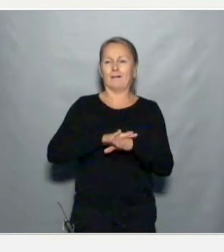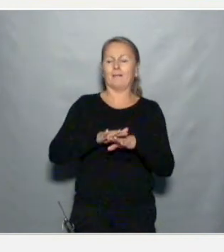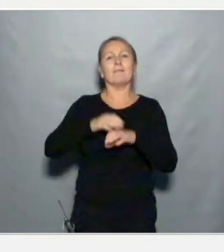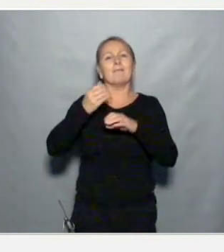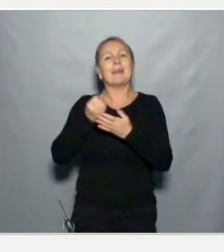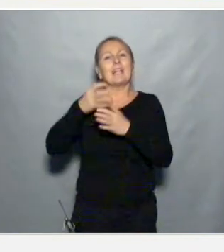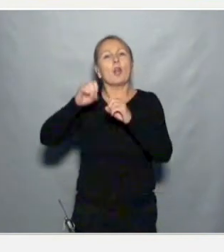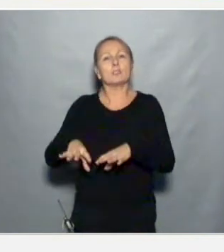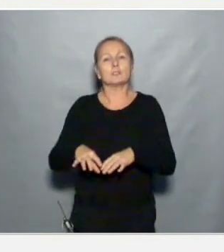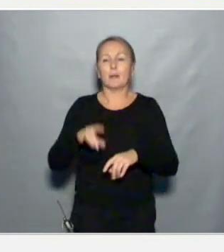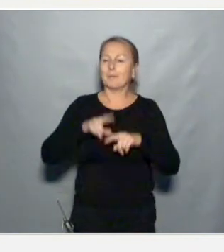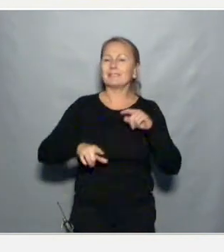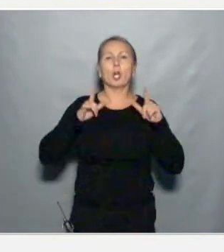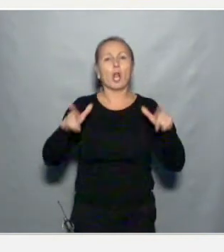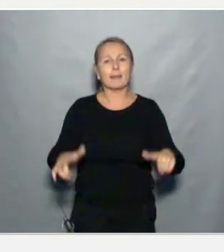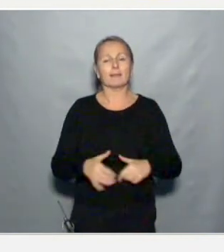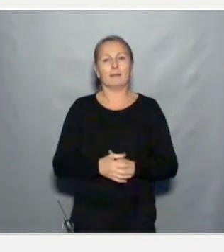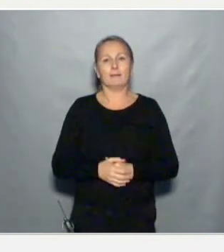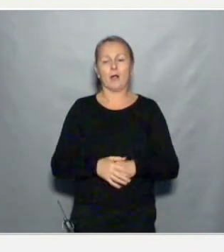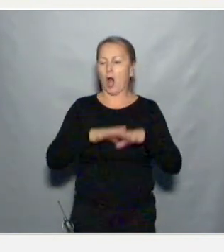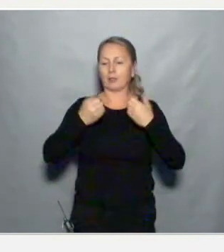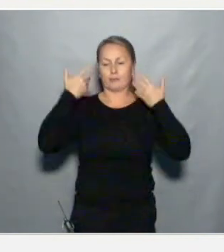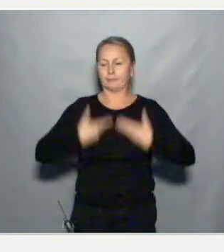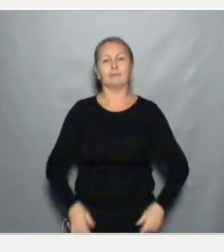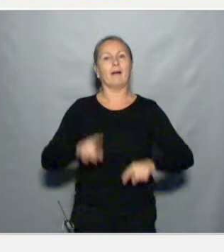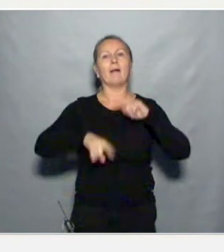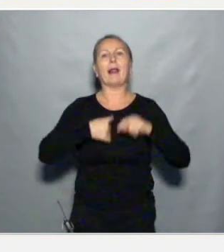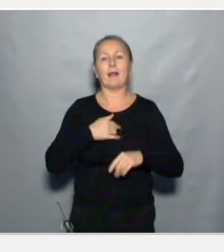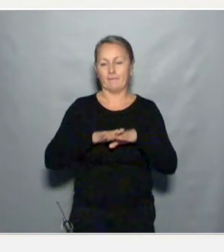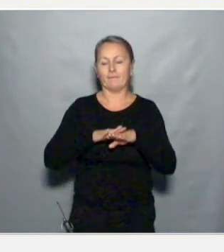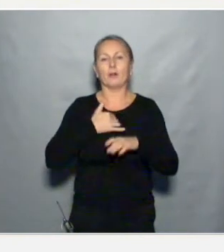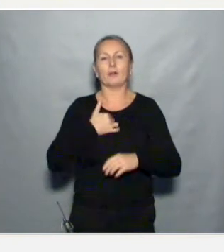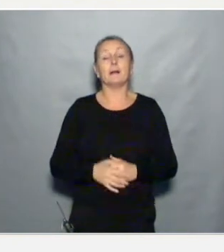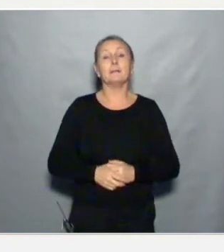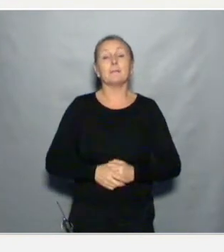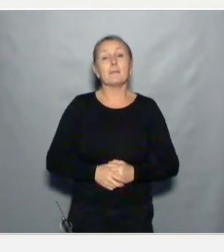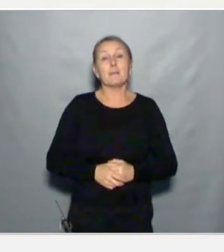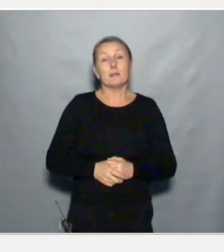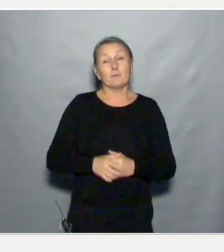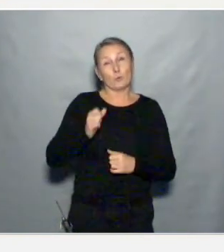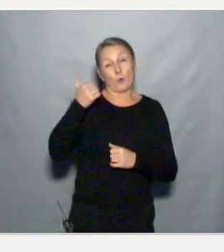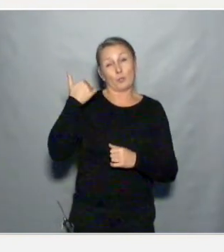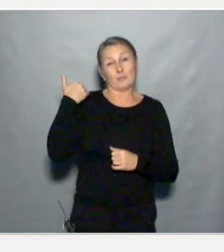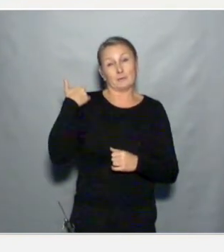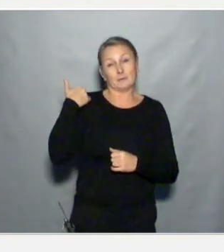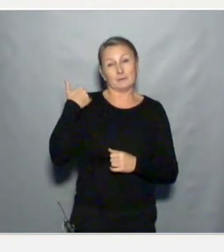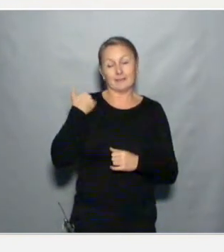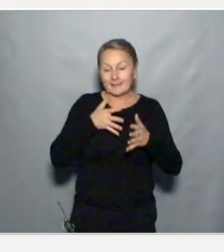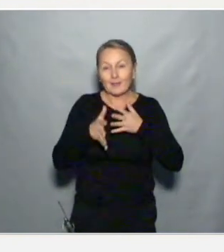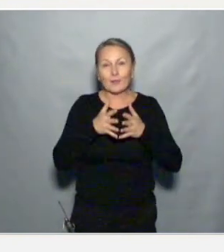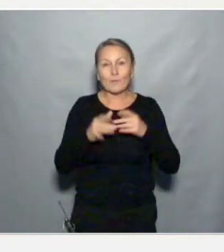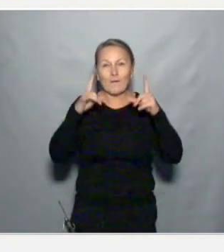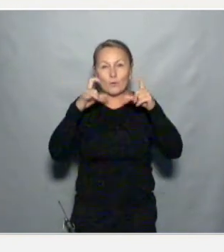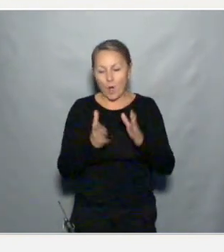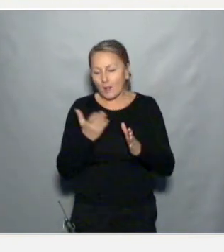värdelös, misslyckad och fel. För några år sedan så gick jag igenom fotoalbum från min